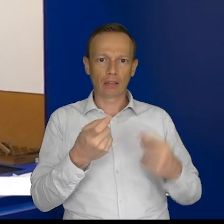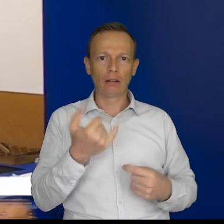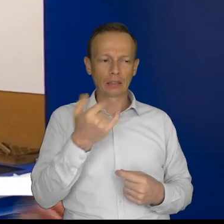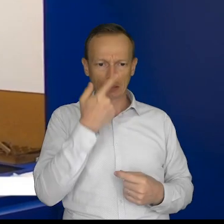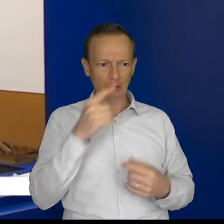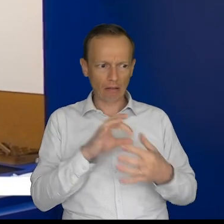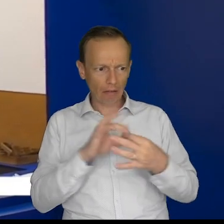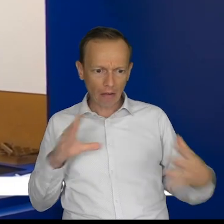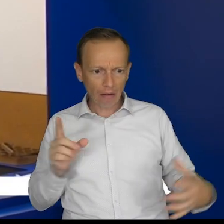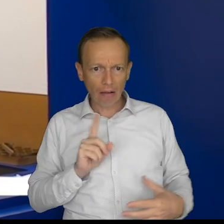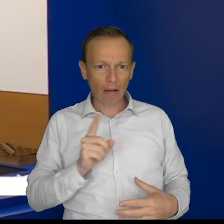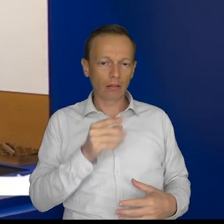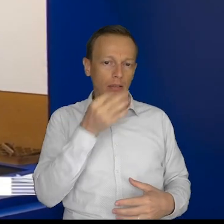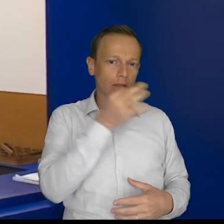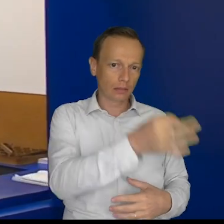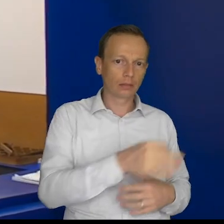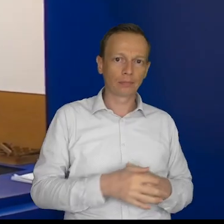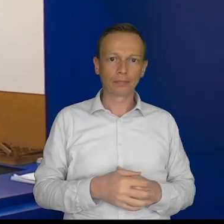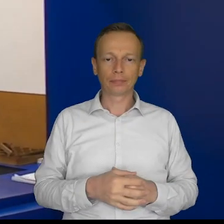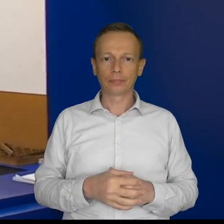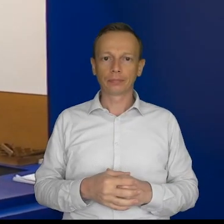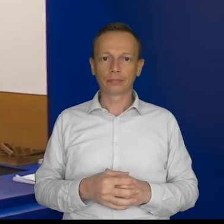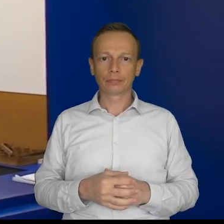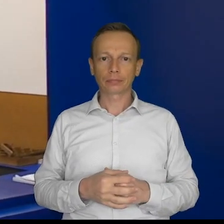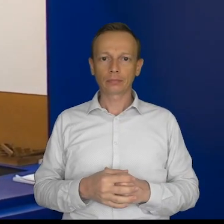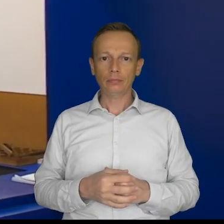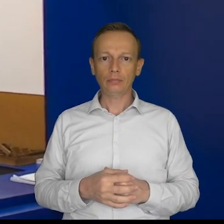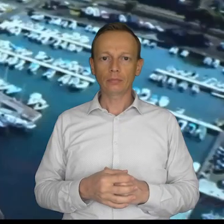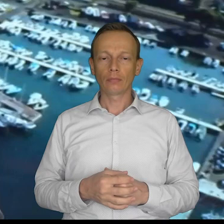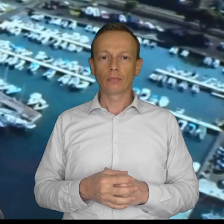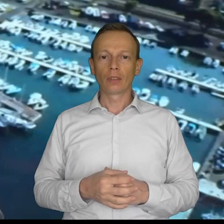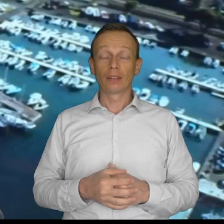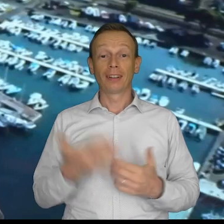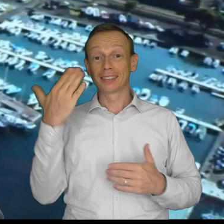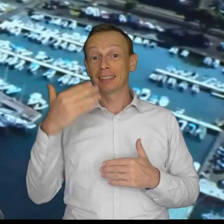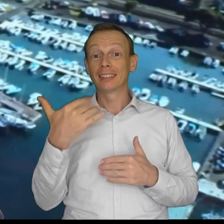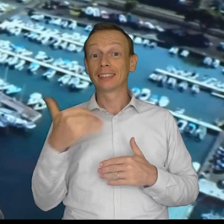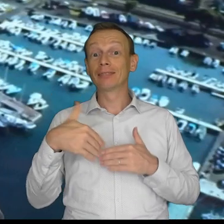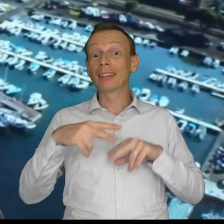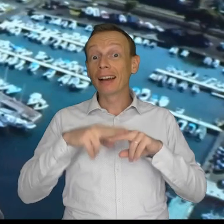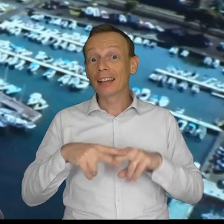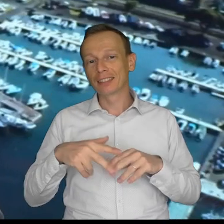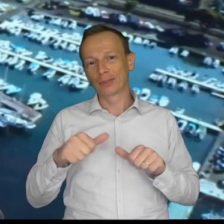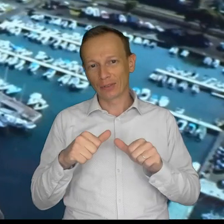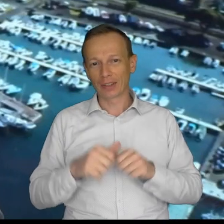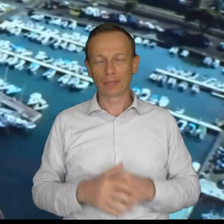le client si effectivement il y a une différence par rapport à son comptage et le nôtre. Voilà, vous savez maintenant ce qu'il vous reste